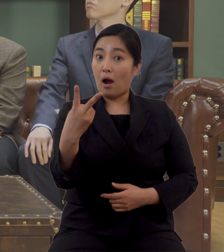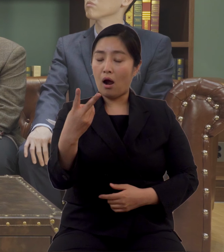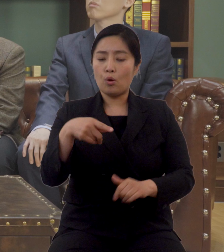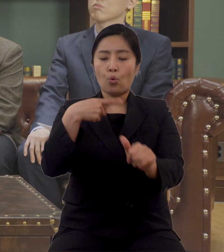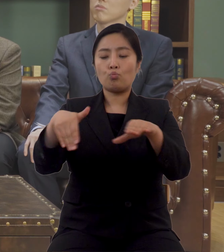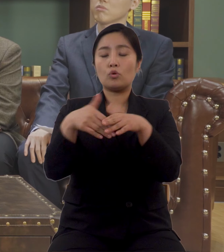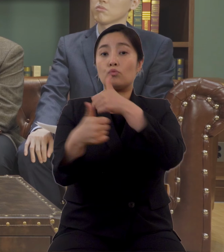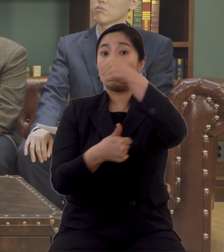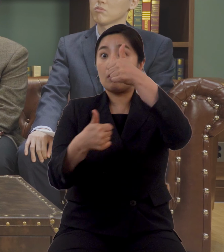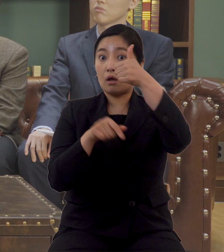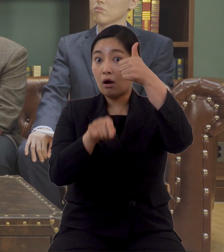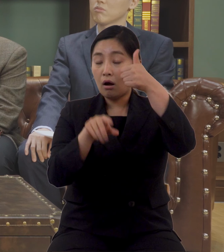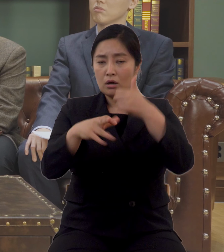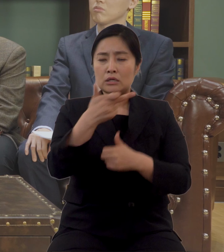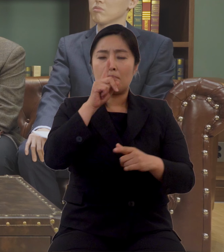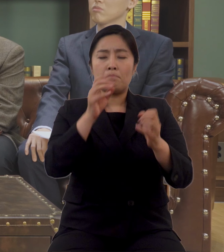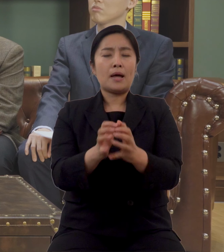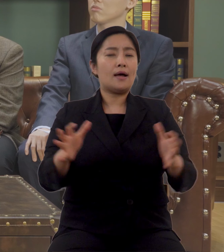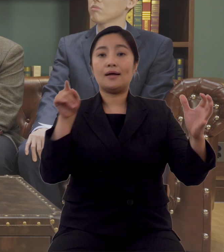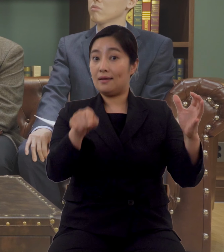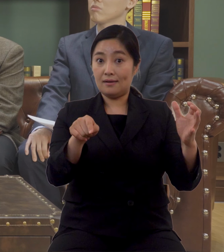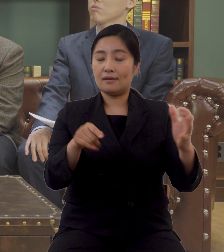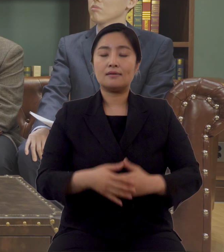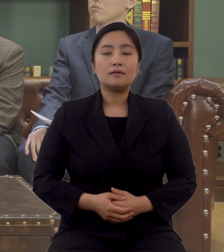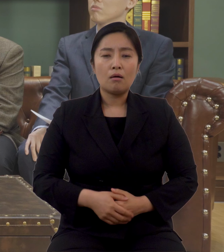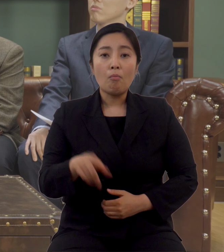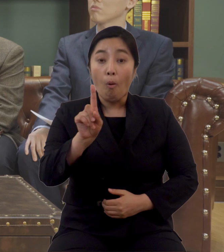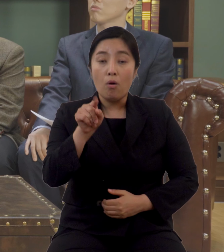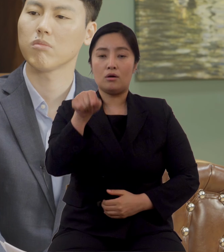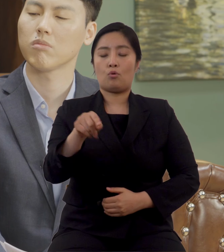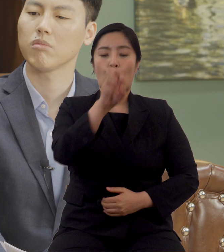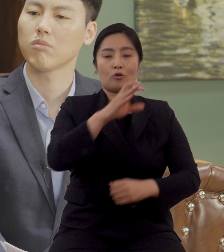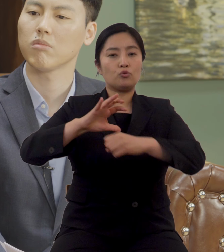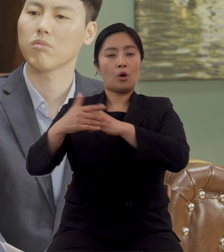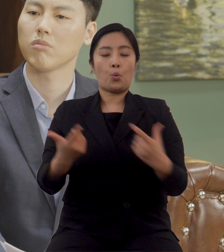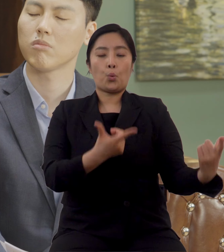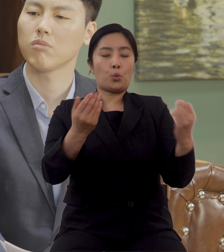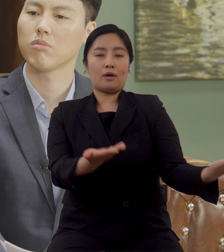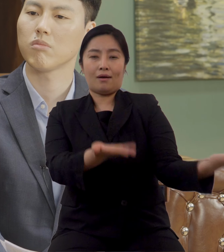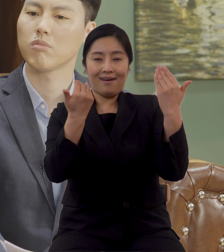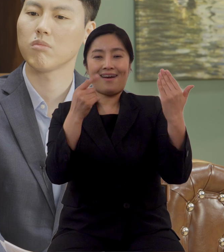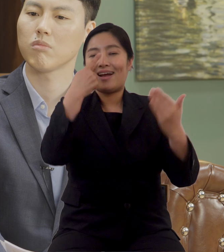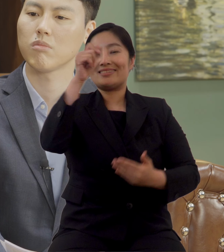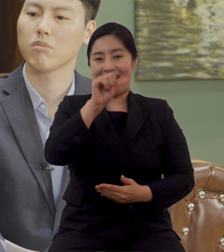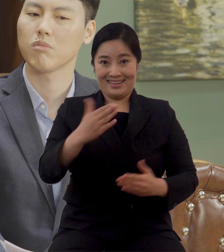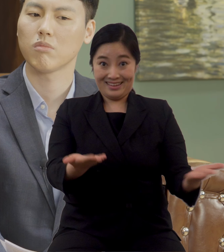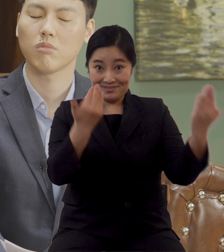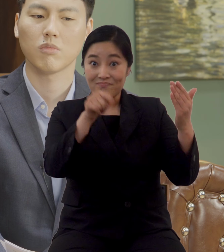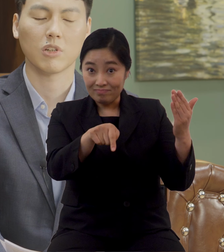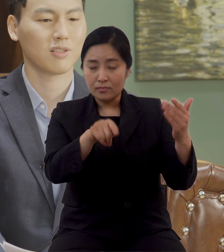무려 2차례나 교육문화위원회에서 큰 논란이 된 사항이 있었습니다. 바로 광주대구